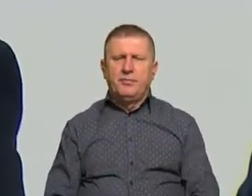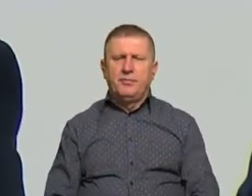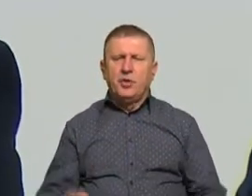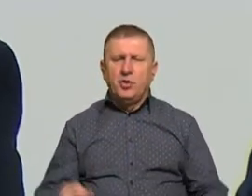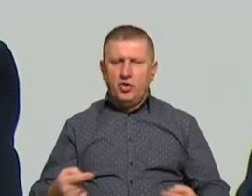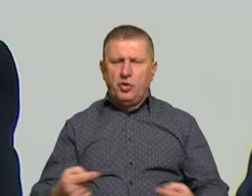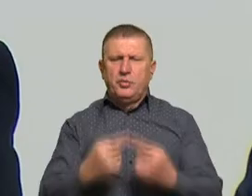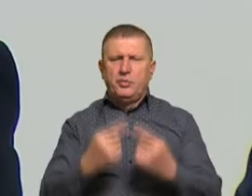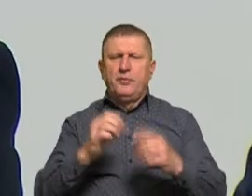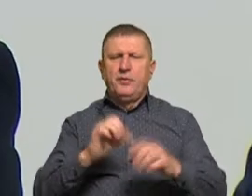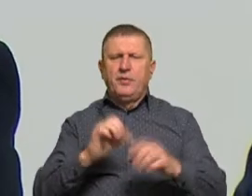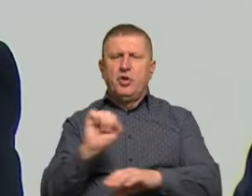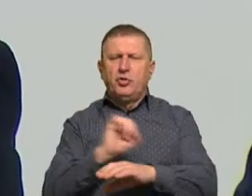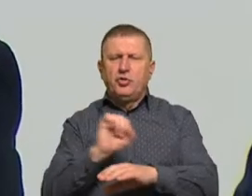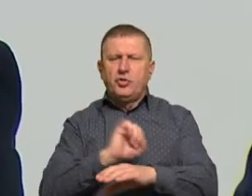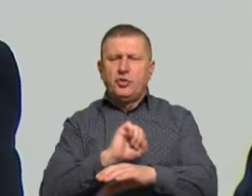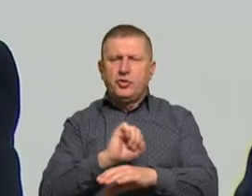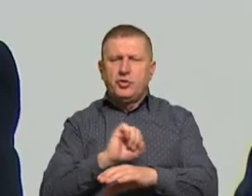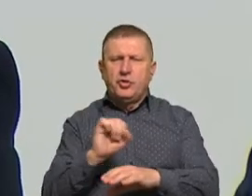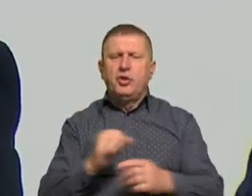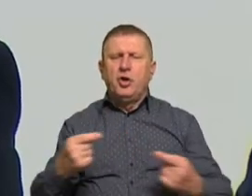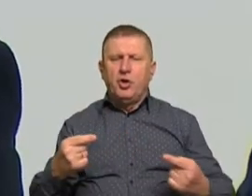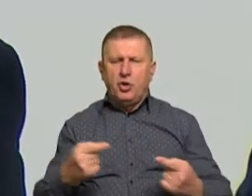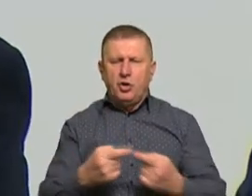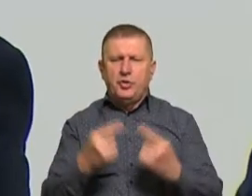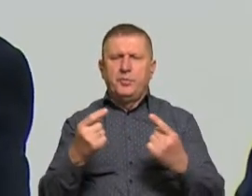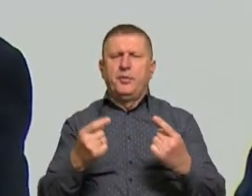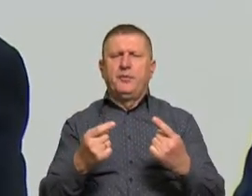odpowiednio oczyszczony, odpowiednio